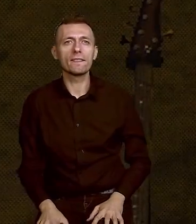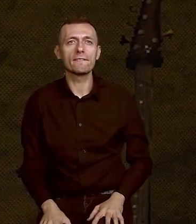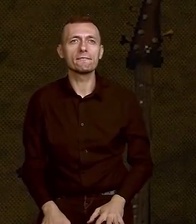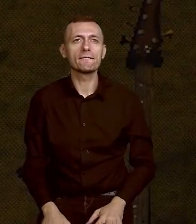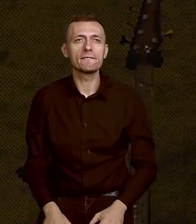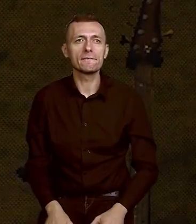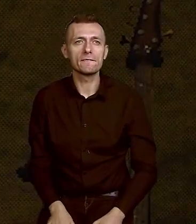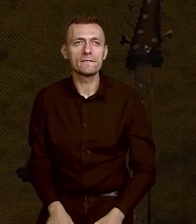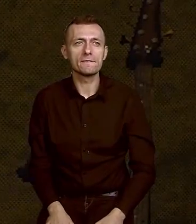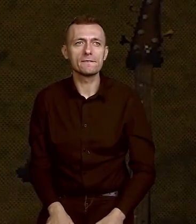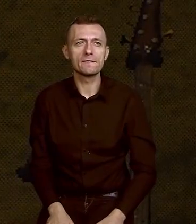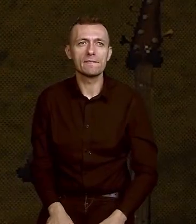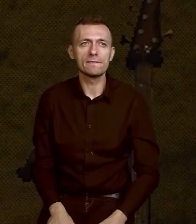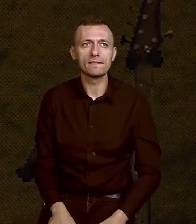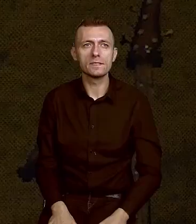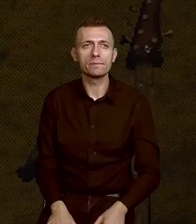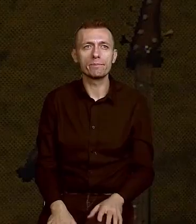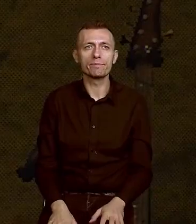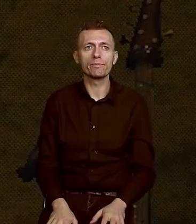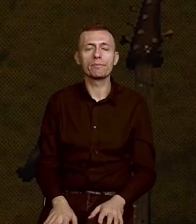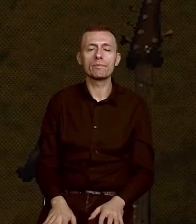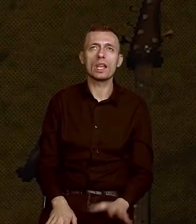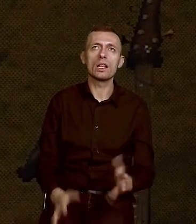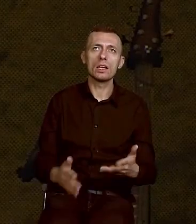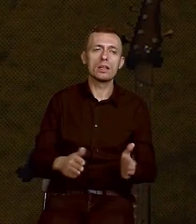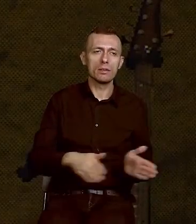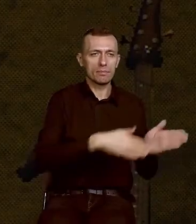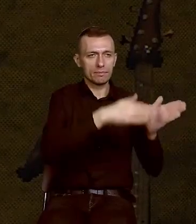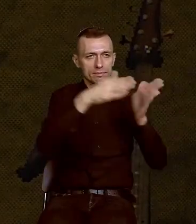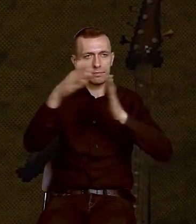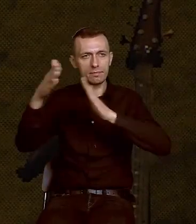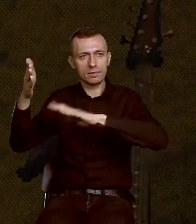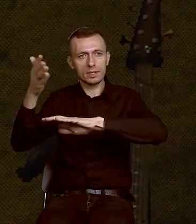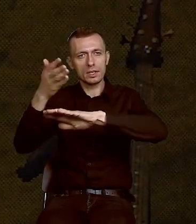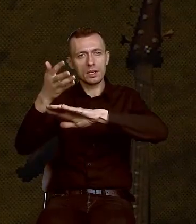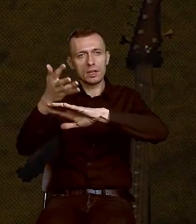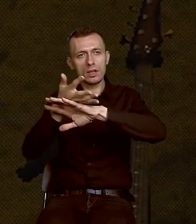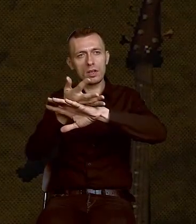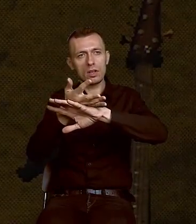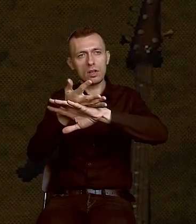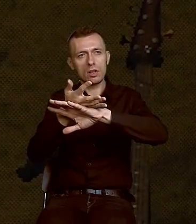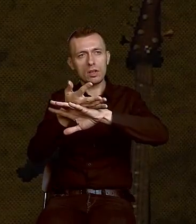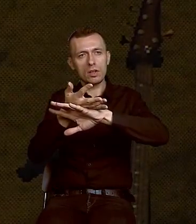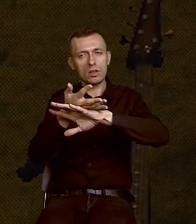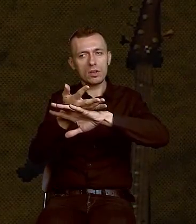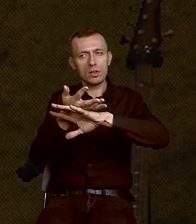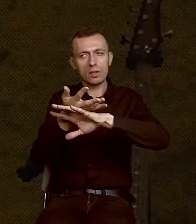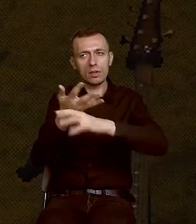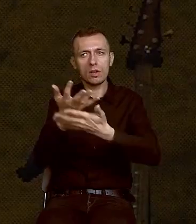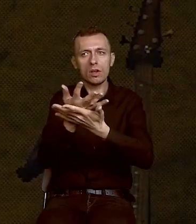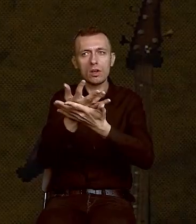gdy pokusa oszuka już umysł, to zaraz po tym angażuje nasze emocje,